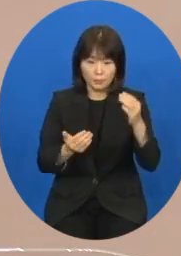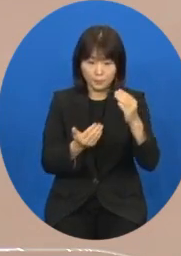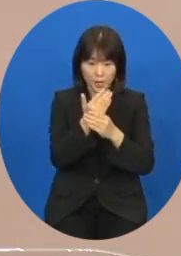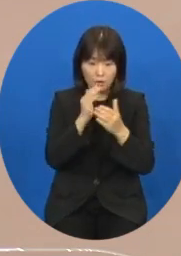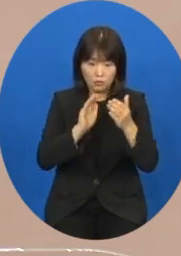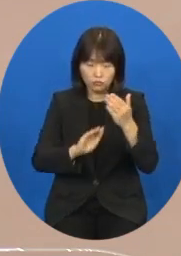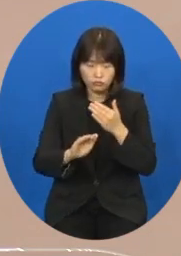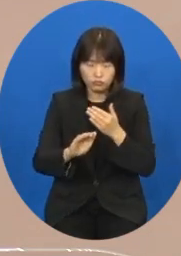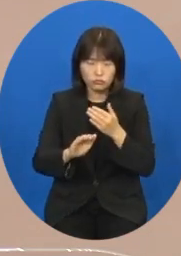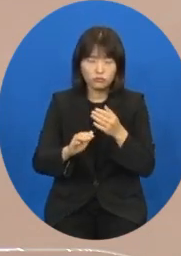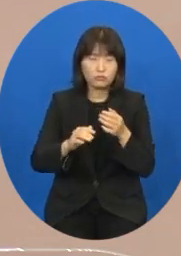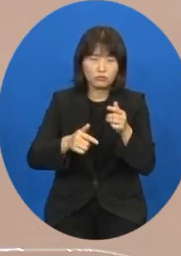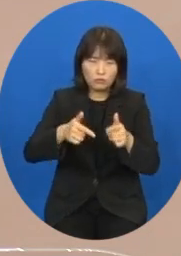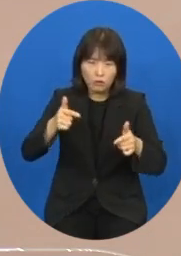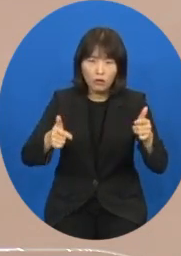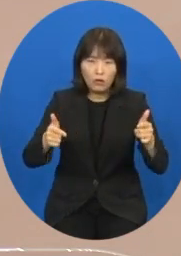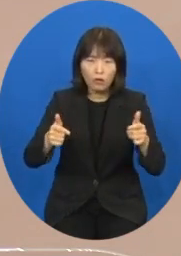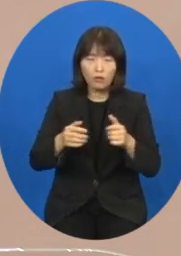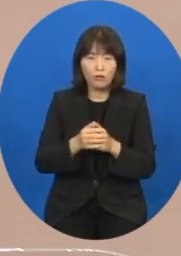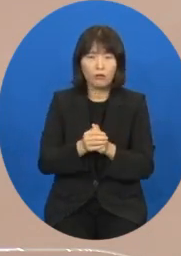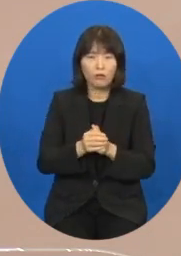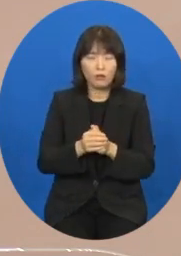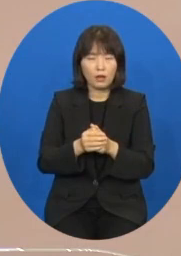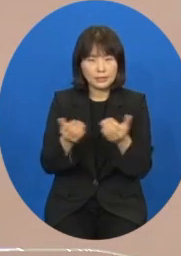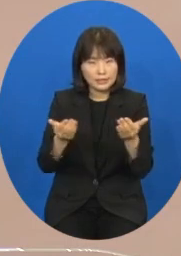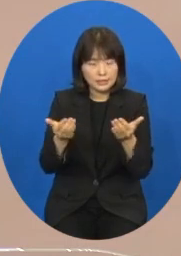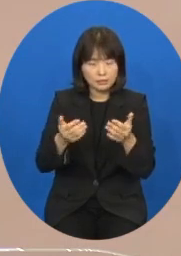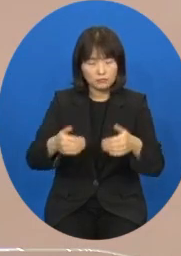일어났던 여러 논란들이 필요 없었을 거예요.